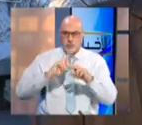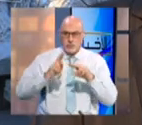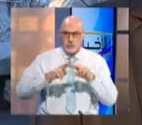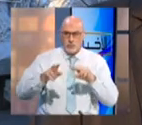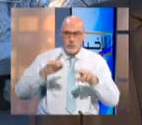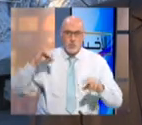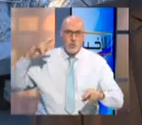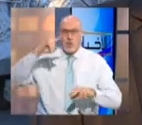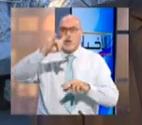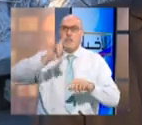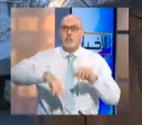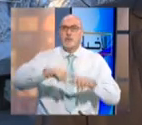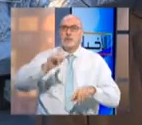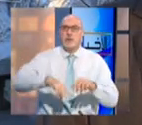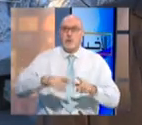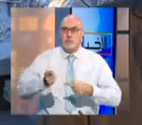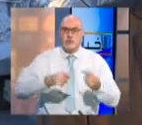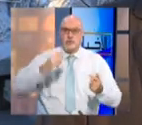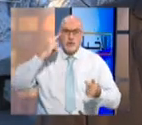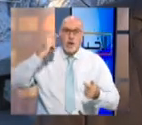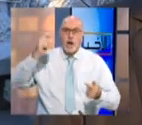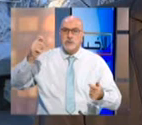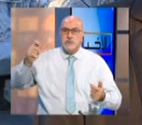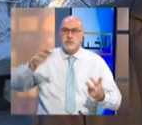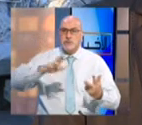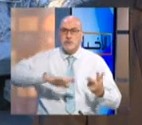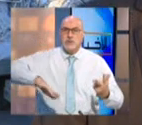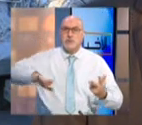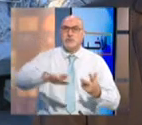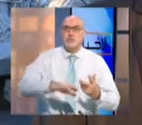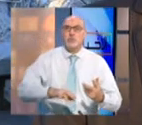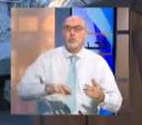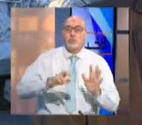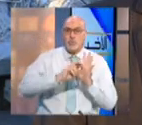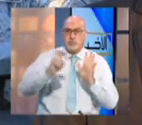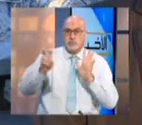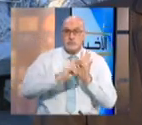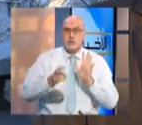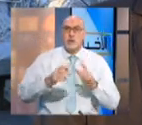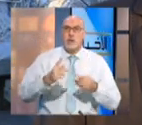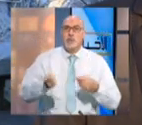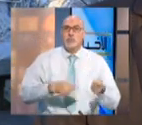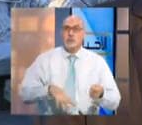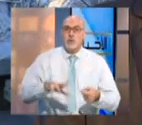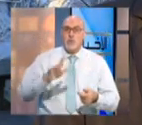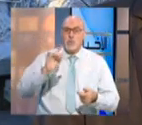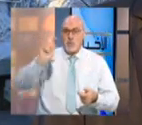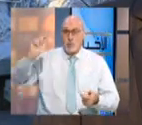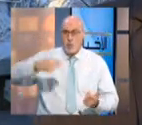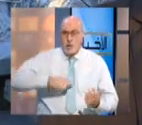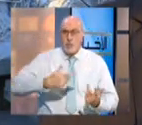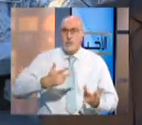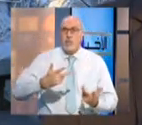الى الاسواق الاسيويه والاسواق الامريكا حتى وبعض اسواق الخليج من خلال عمليات